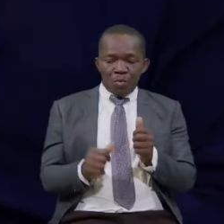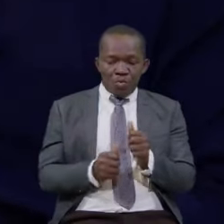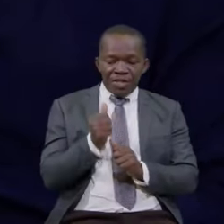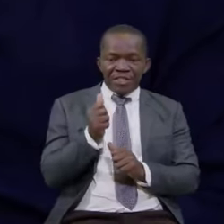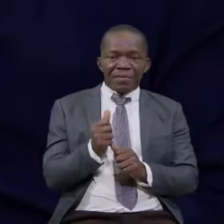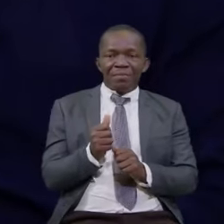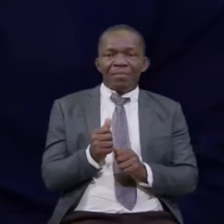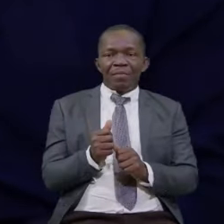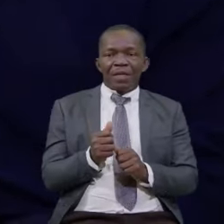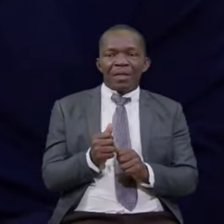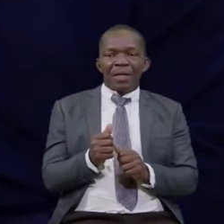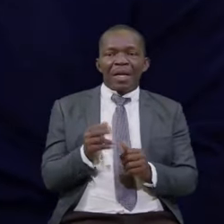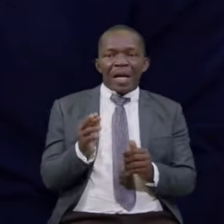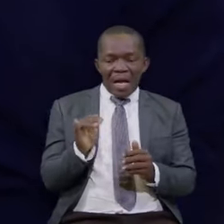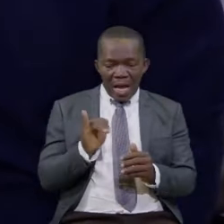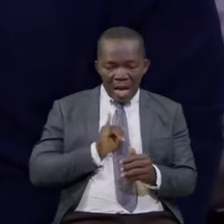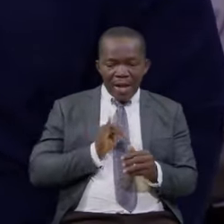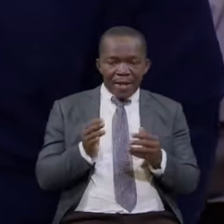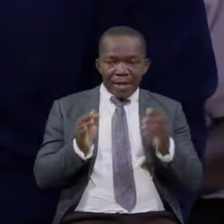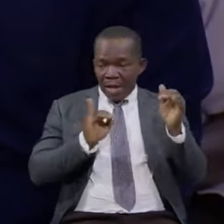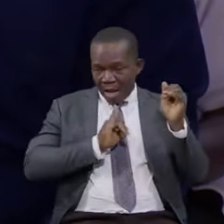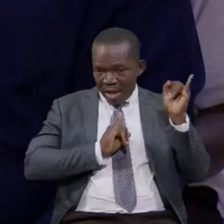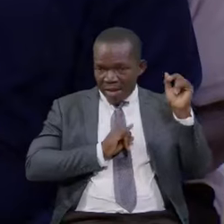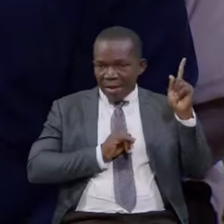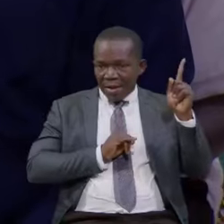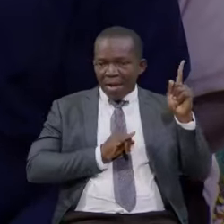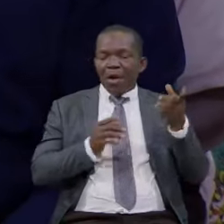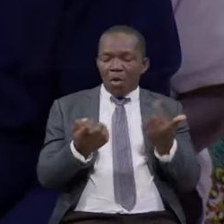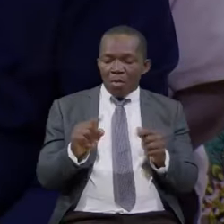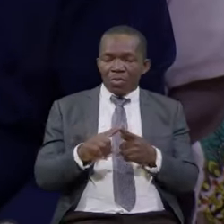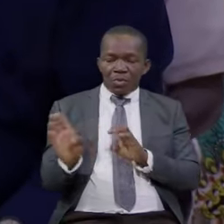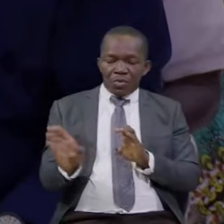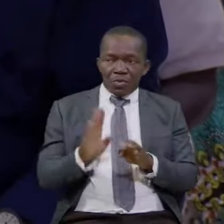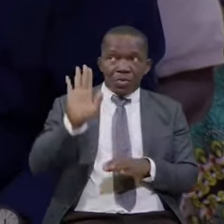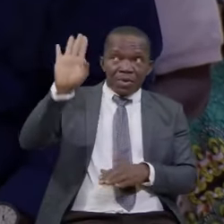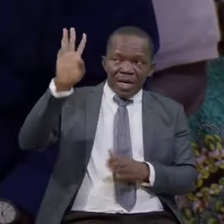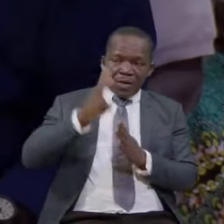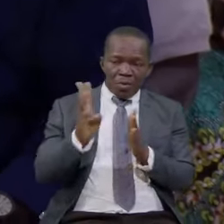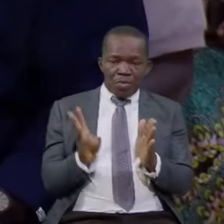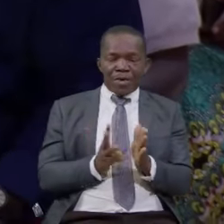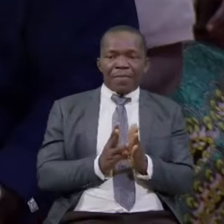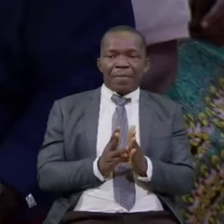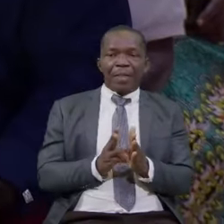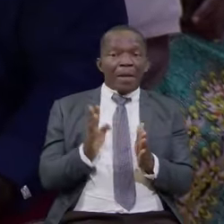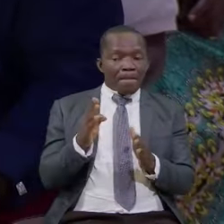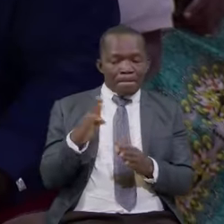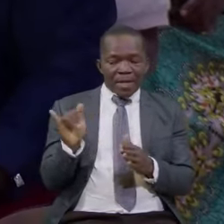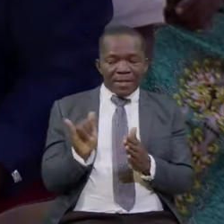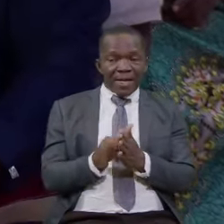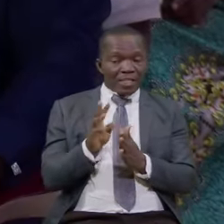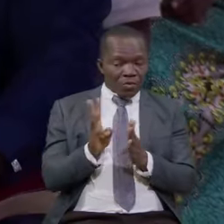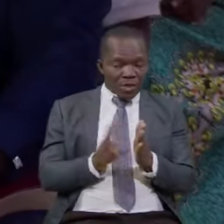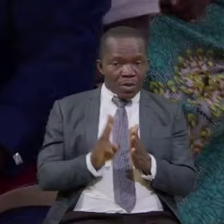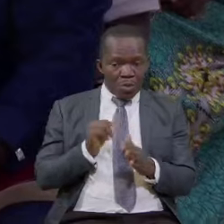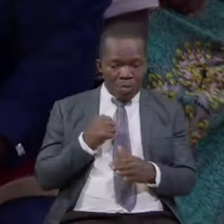je suis venu faire ta volonté oh Dieu c'est en vertu de cette volonté que nous sommes sanctifiés par l'offrande